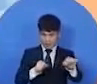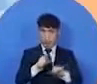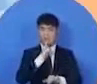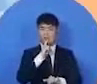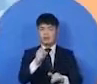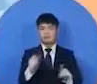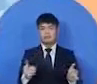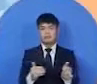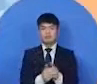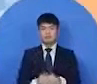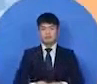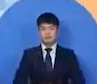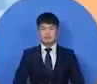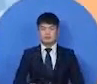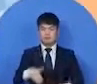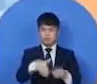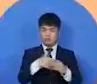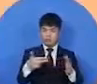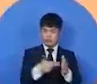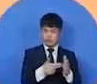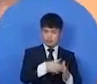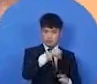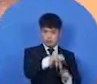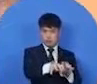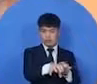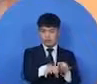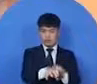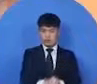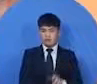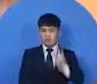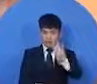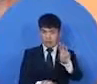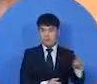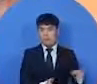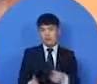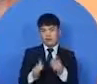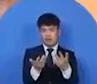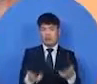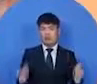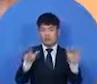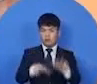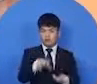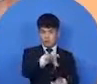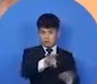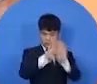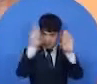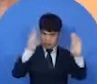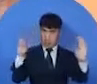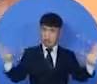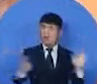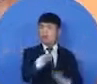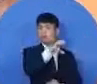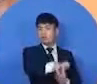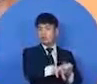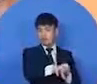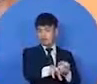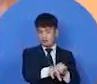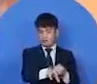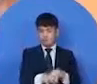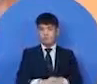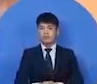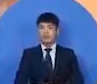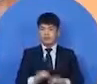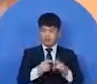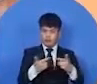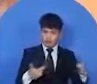이끌어 가겠다고 말했습니다 천은 문화재단은 한 번 미술관 삼거리 갤러리에서 30일까지 민화로 나의